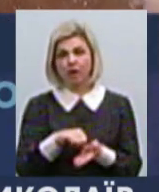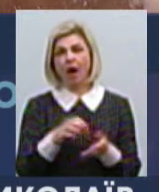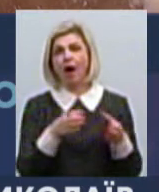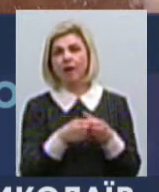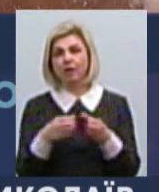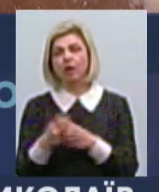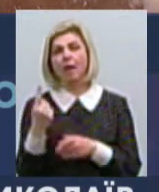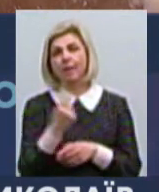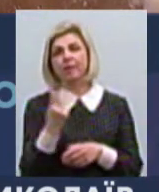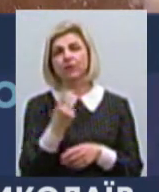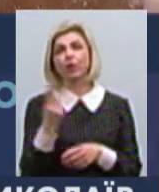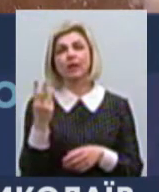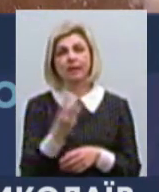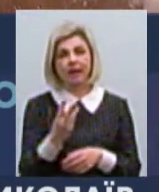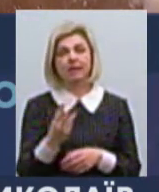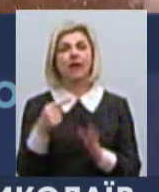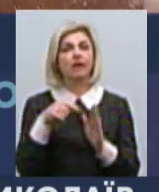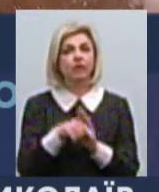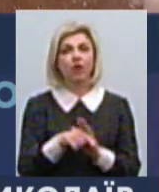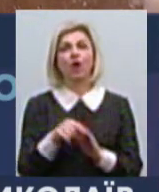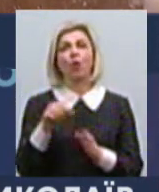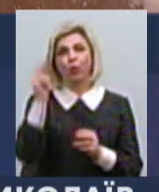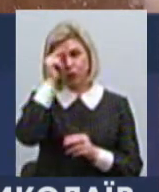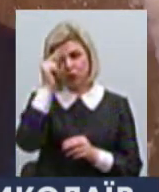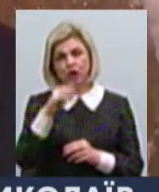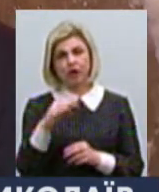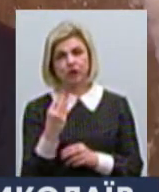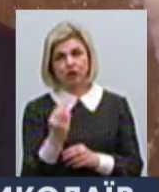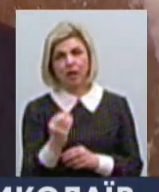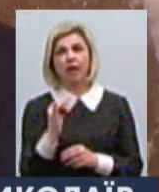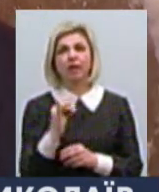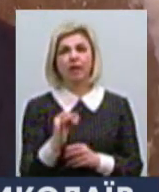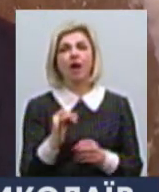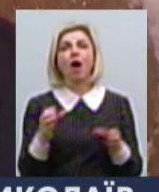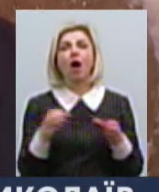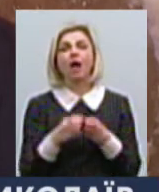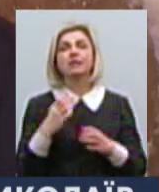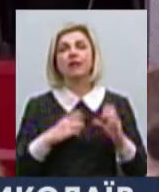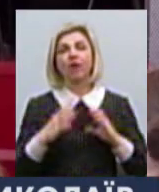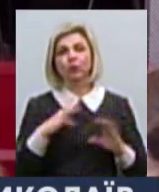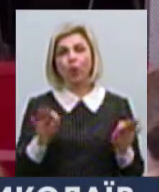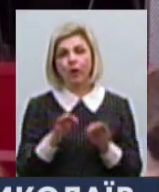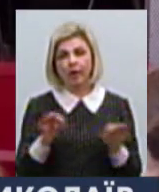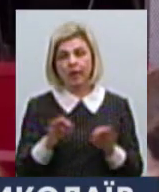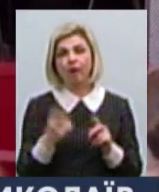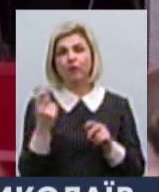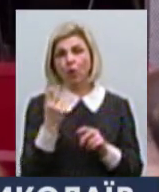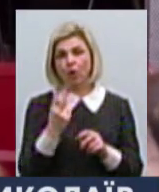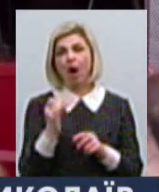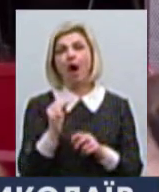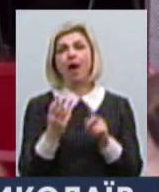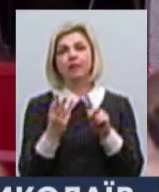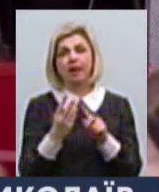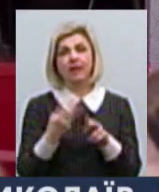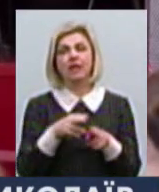категоріях перша, друга, третя. Тобто це йдуть училища, йдуть консерваторії, друга категорія. А третя категорія – це виконавці, які